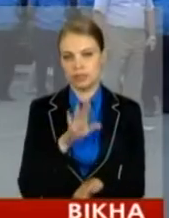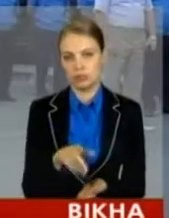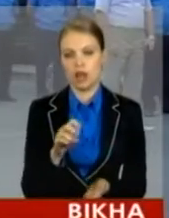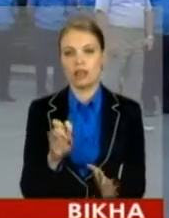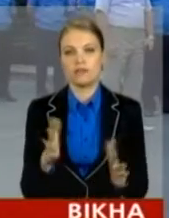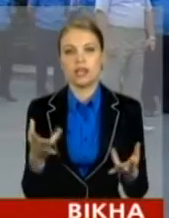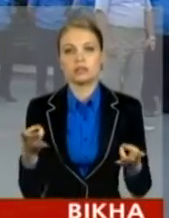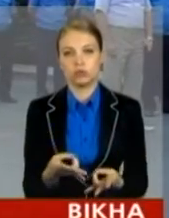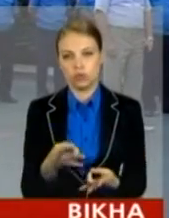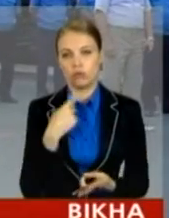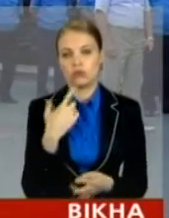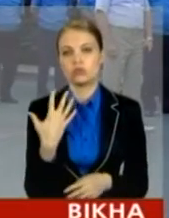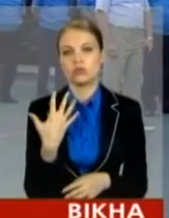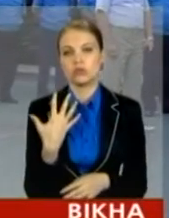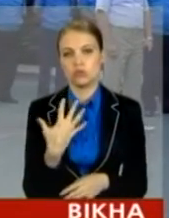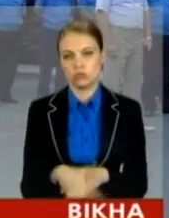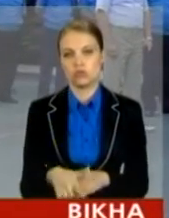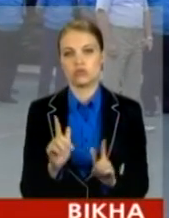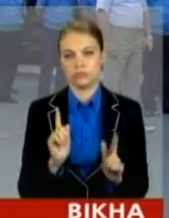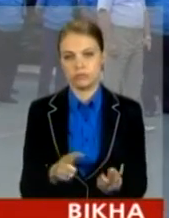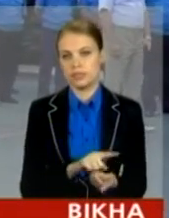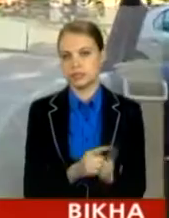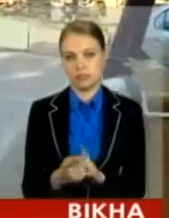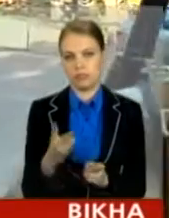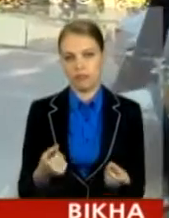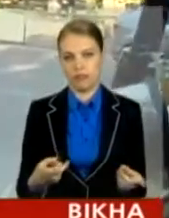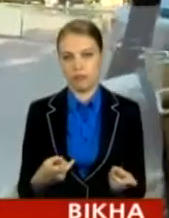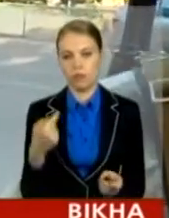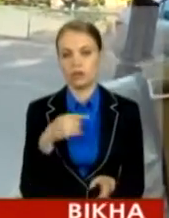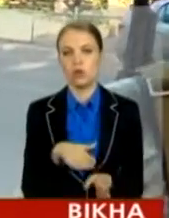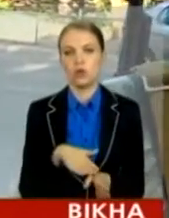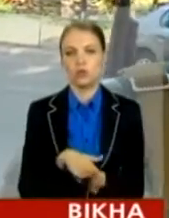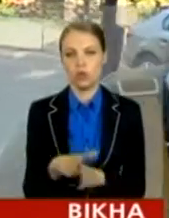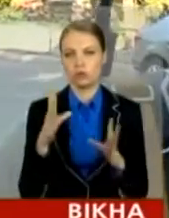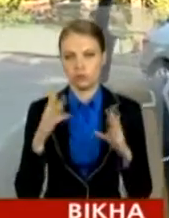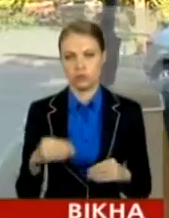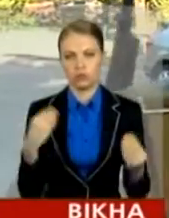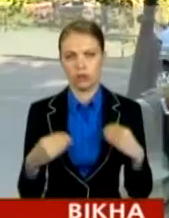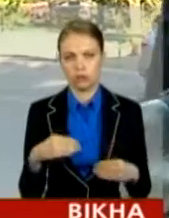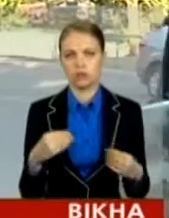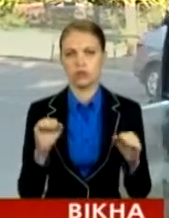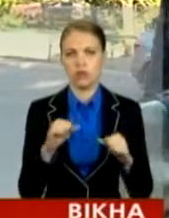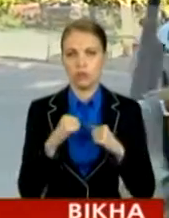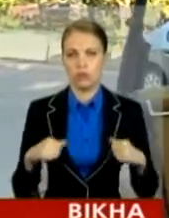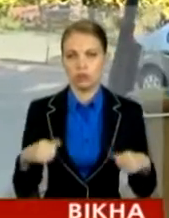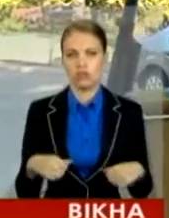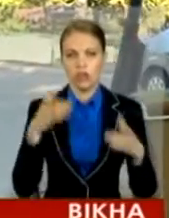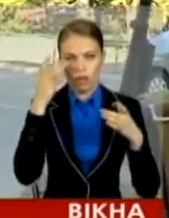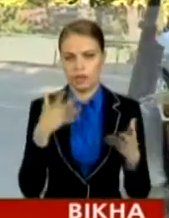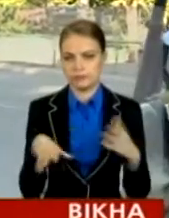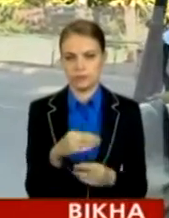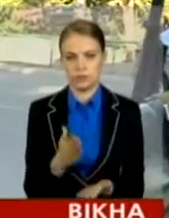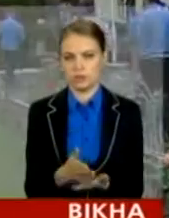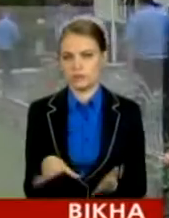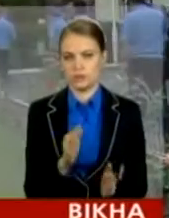та в разі потреби, кажуть, жезло ладні змінити на автомат. Повністю всю екіпіровку, бронежилети, каски, все є,